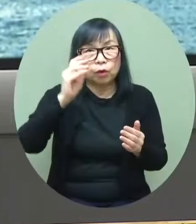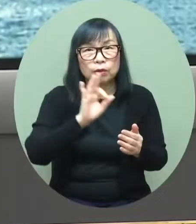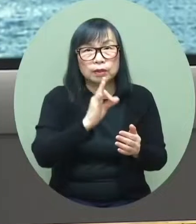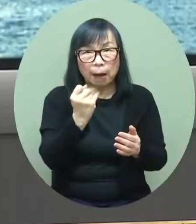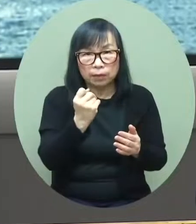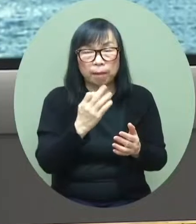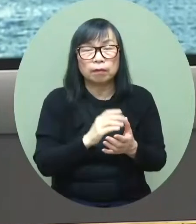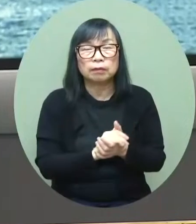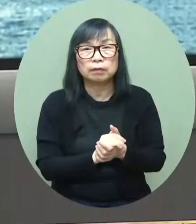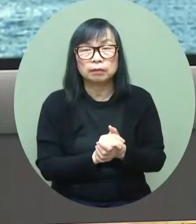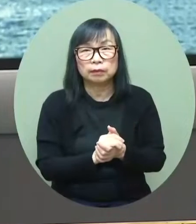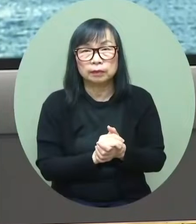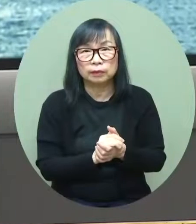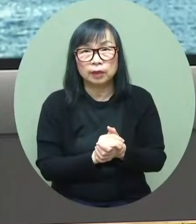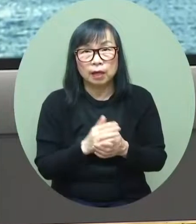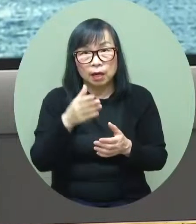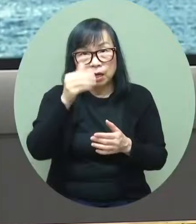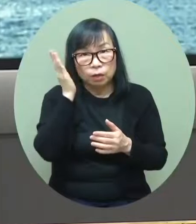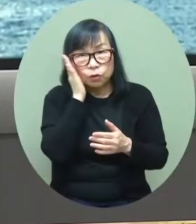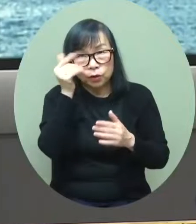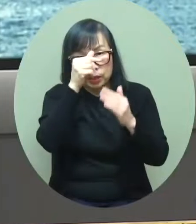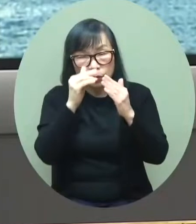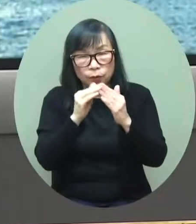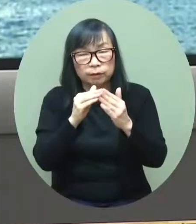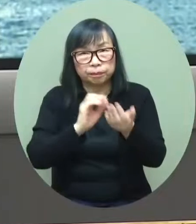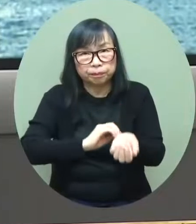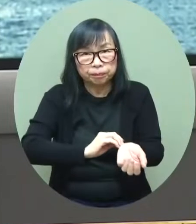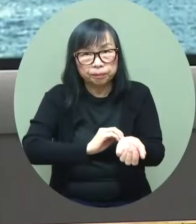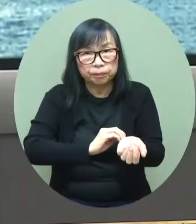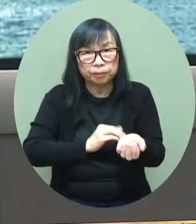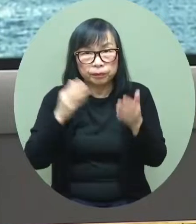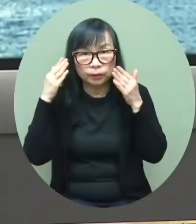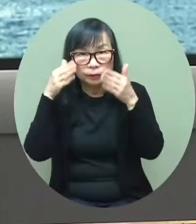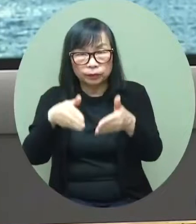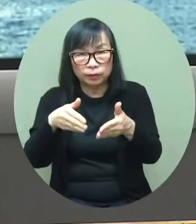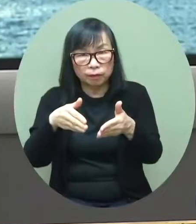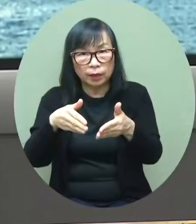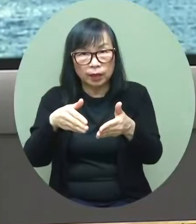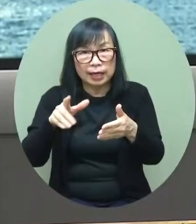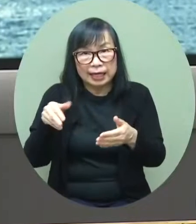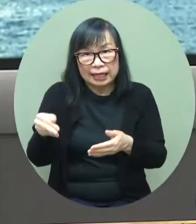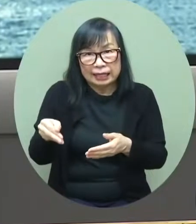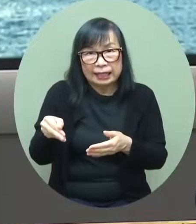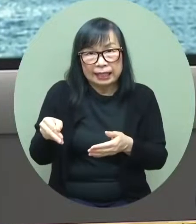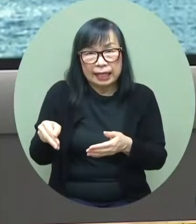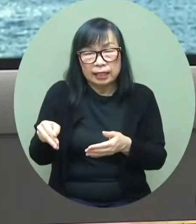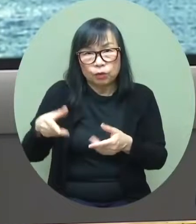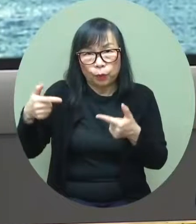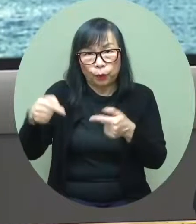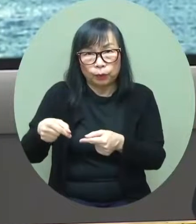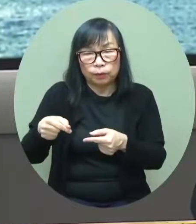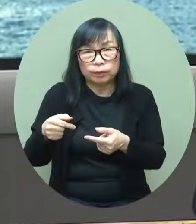30。那他在住院的時候呢，治療主要都是針對他那個的腎衰竭啦，咁